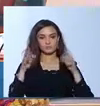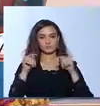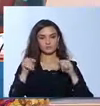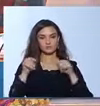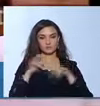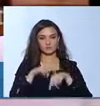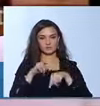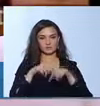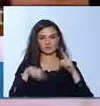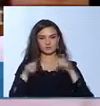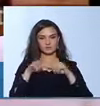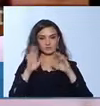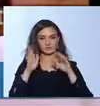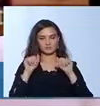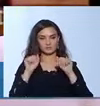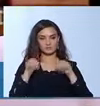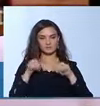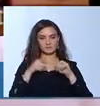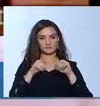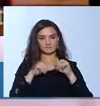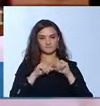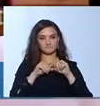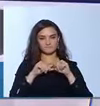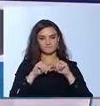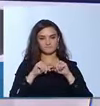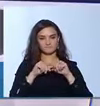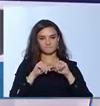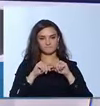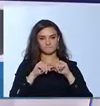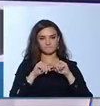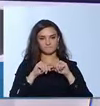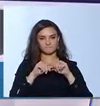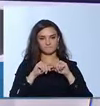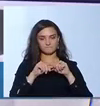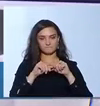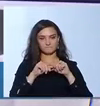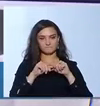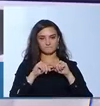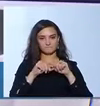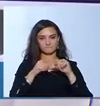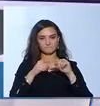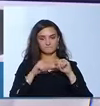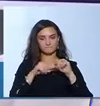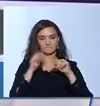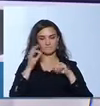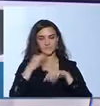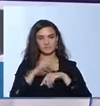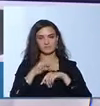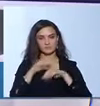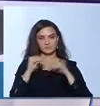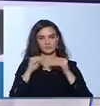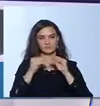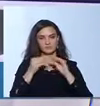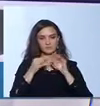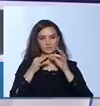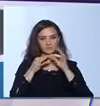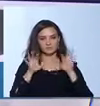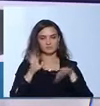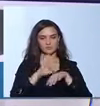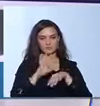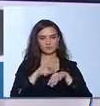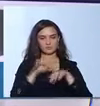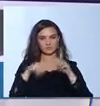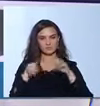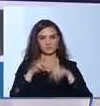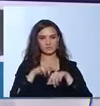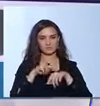კვალიფიციური ექიმი იქნება და ასე ვთქვათ გათვითცნობიერებული ტრიქოლოგიასა და თმის ცვენის პრობლემებში, ნებისმიერ პათოლოგიის